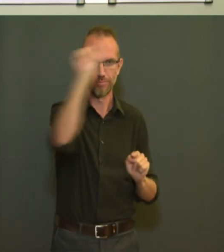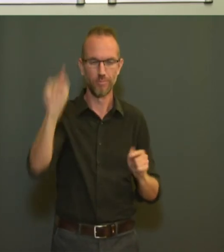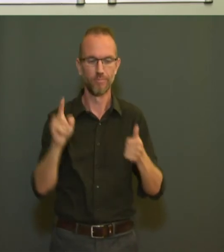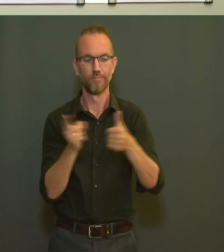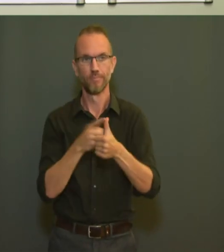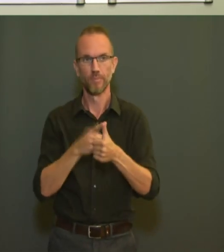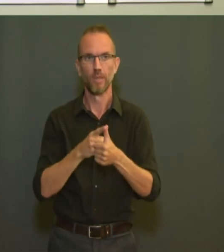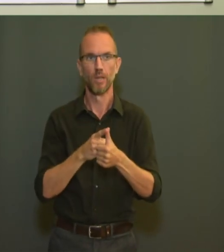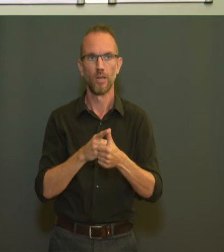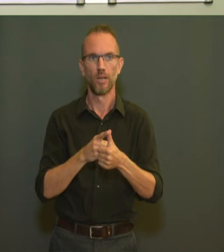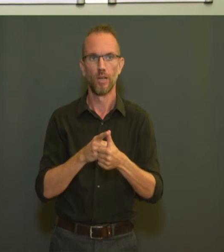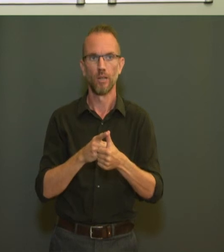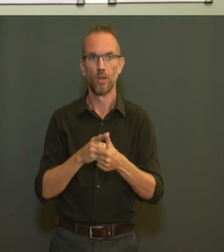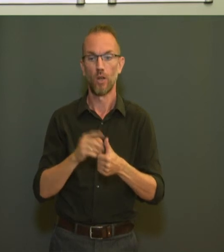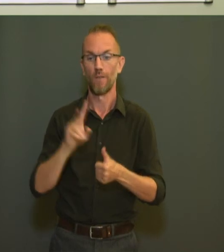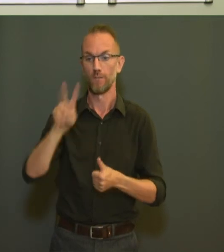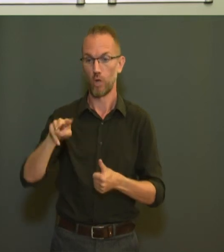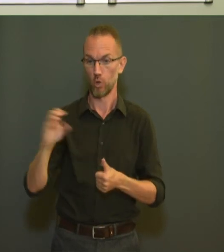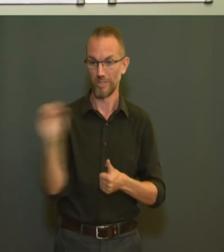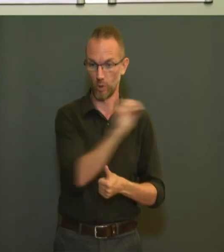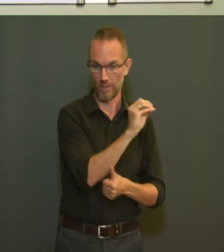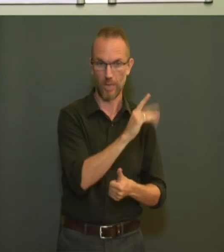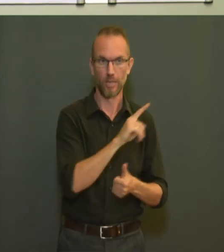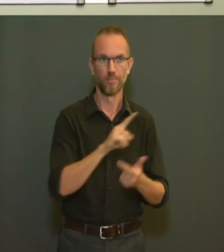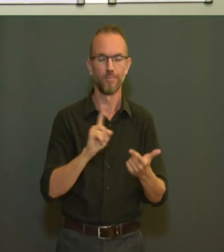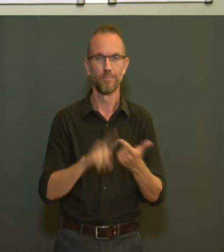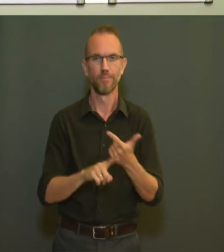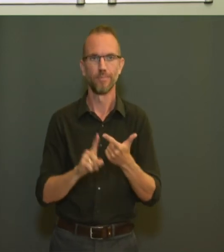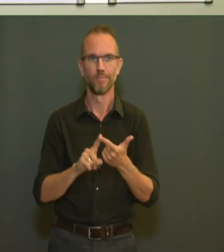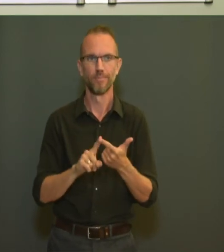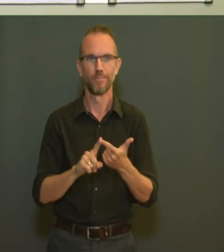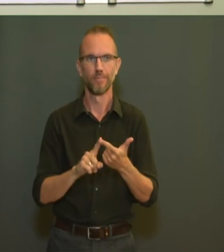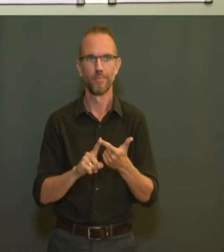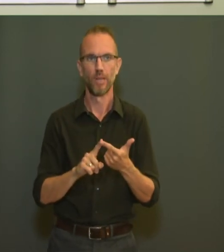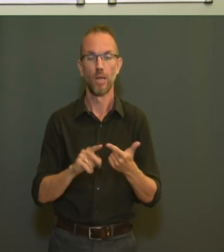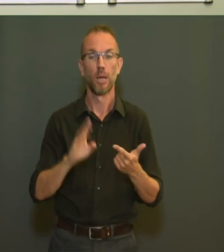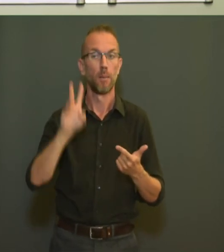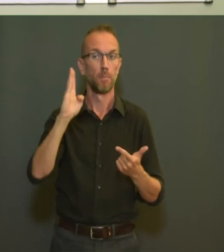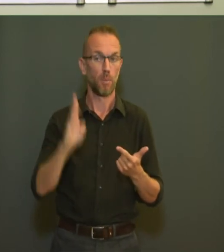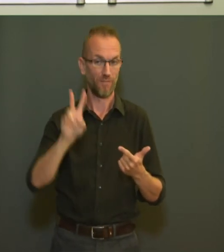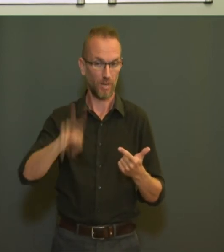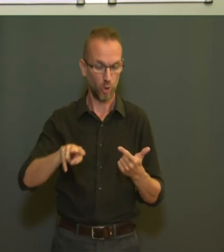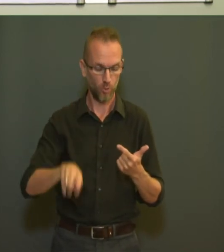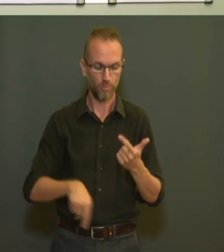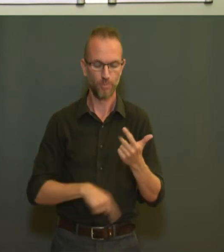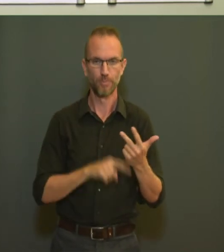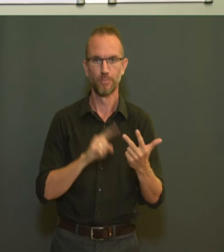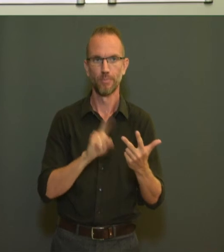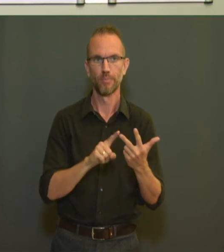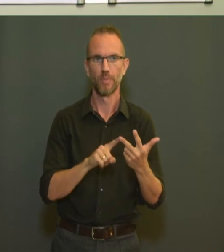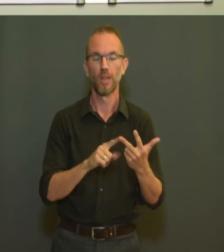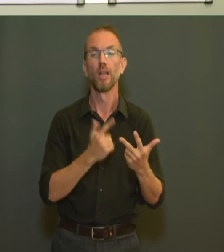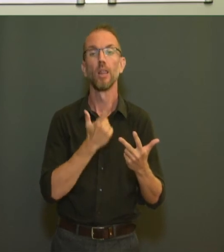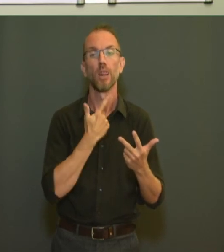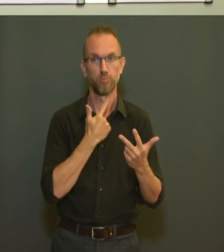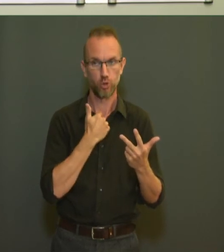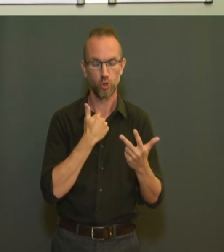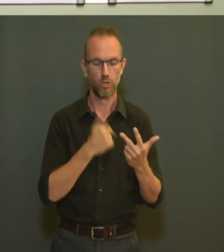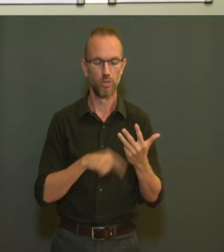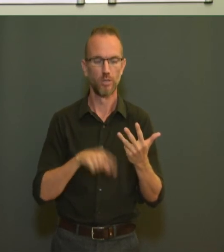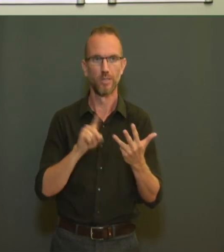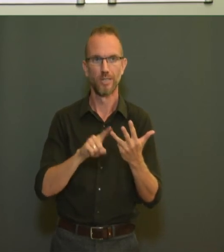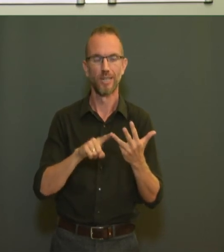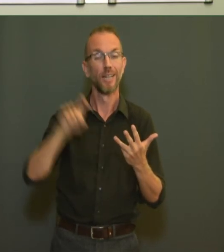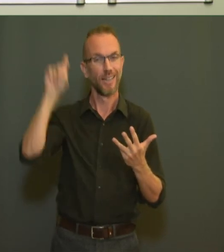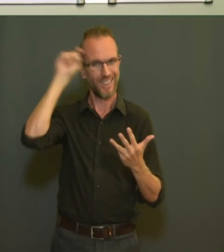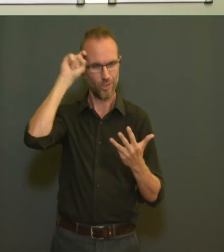la Flandre occidentale, à savoir le Brabant flamand, le Limbourg et Liège. On